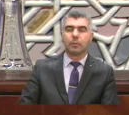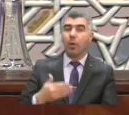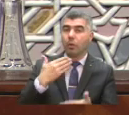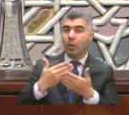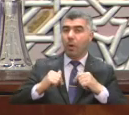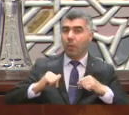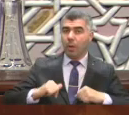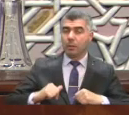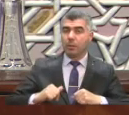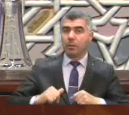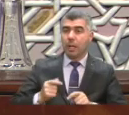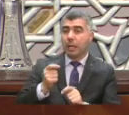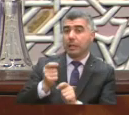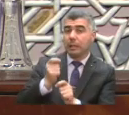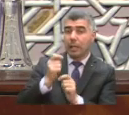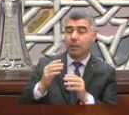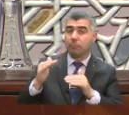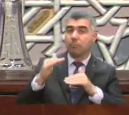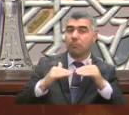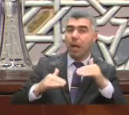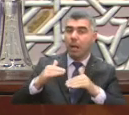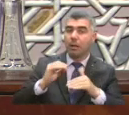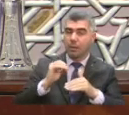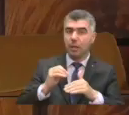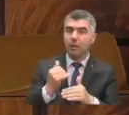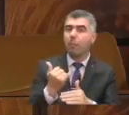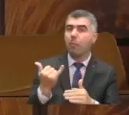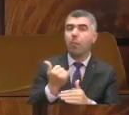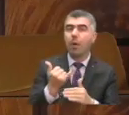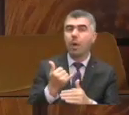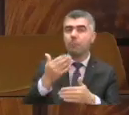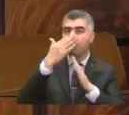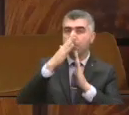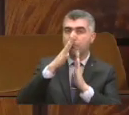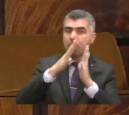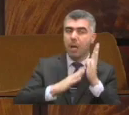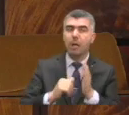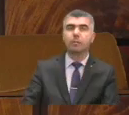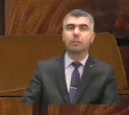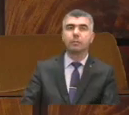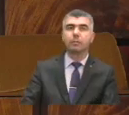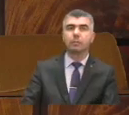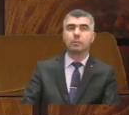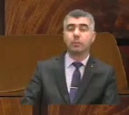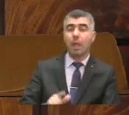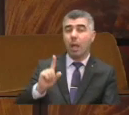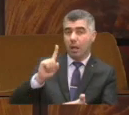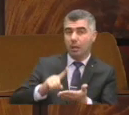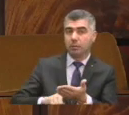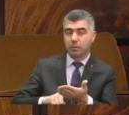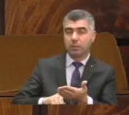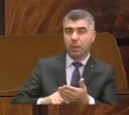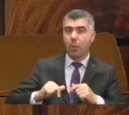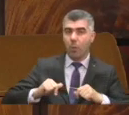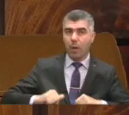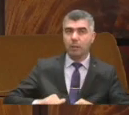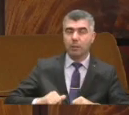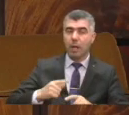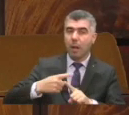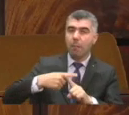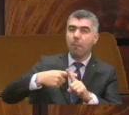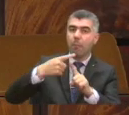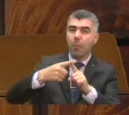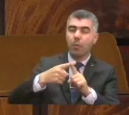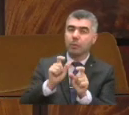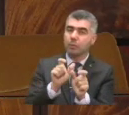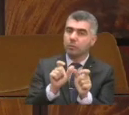كنظن قطاع الصيد البحري من القطاعات الاقتصادية المهمة في بلادنا، وكنظن أن من المفروض السيد الوزير تبذلوا مزيد من العناية